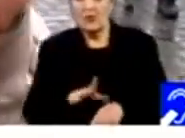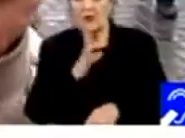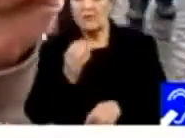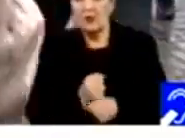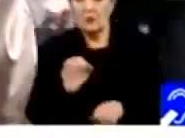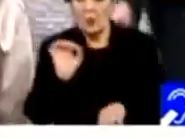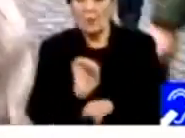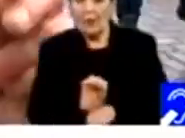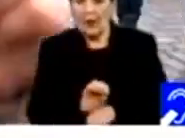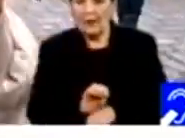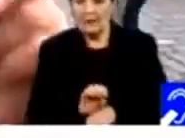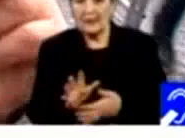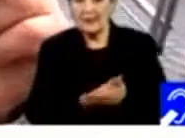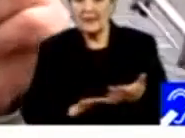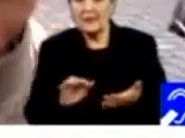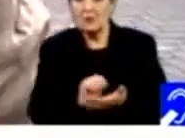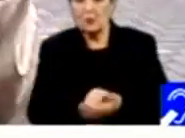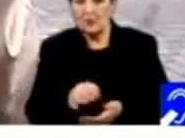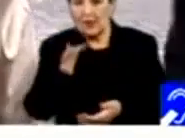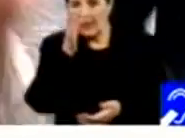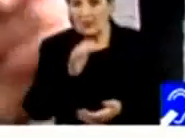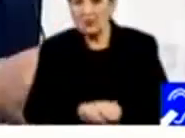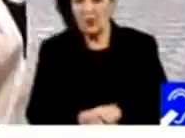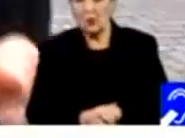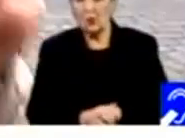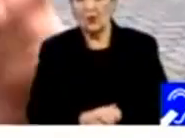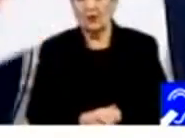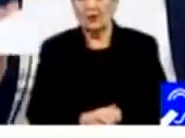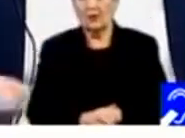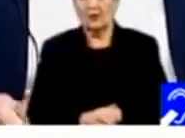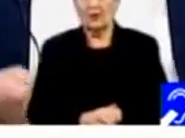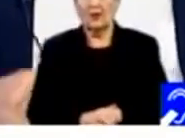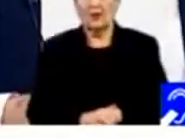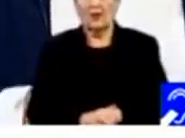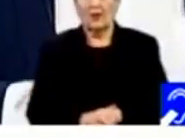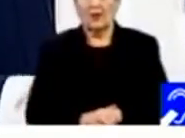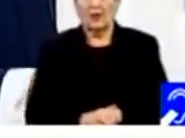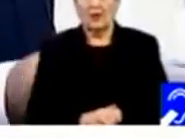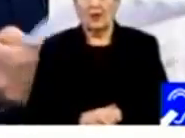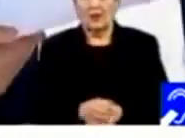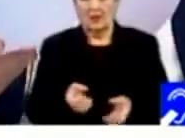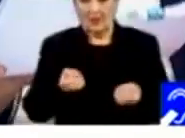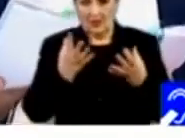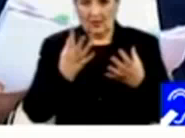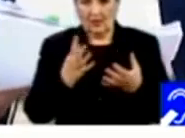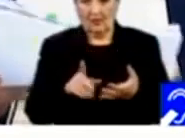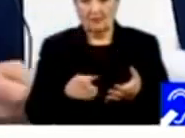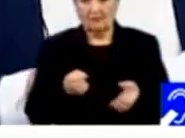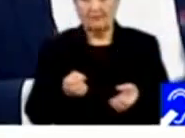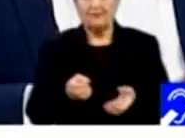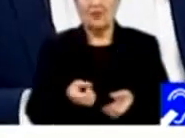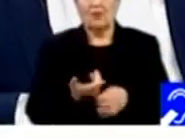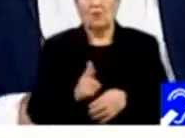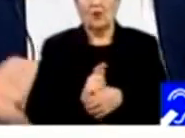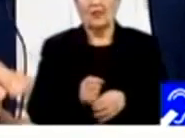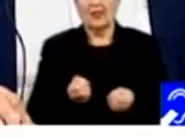să oprească distrugerea Chișinăului. Domnul Ciuba, este clară întrebarea? Foarte, foarte